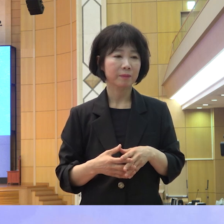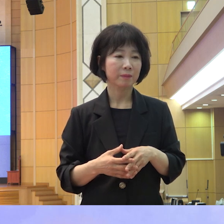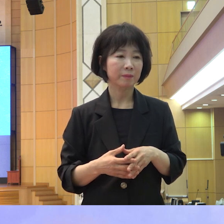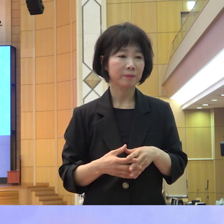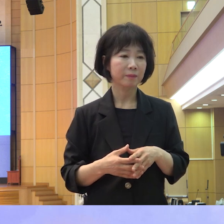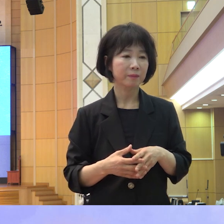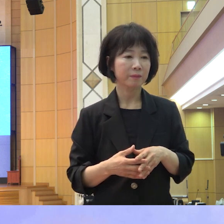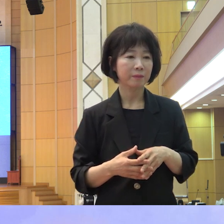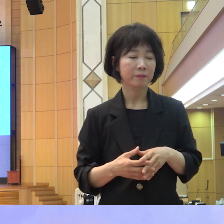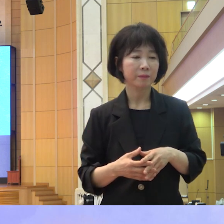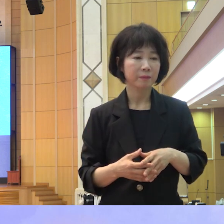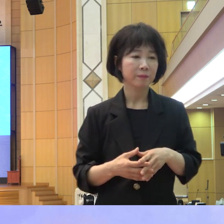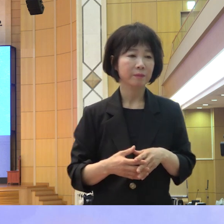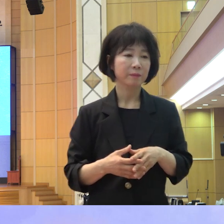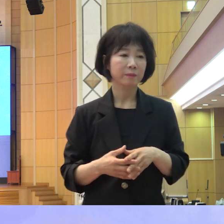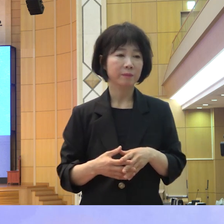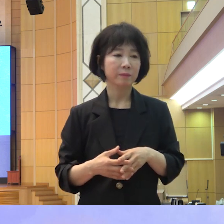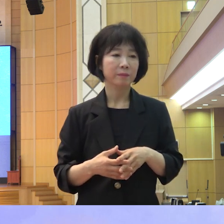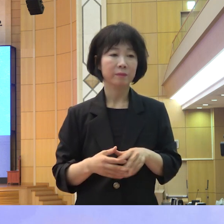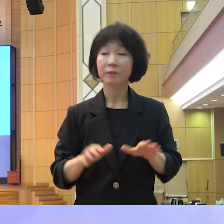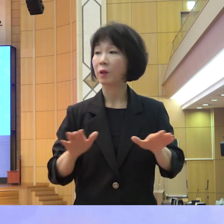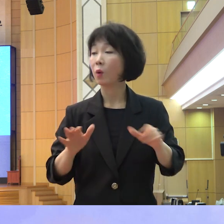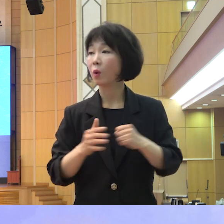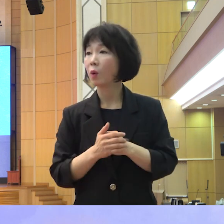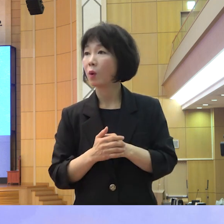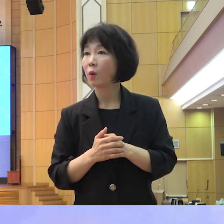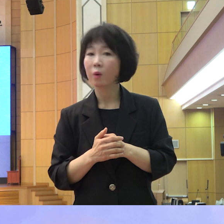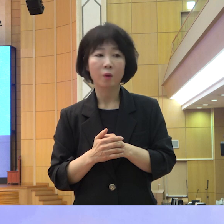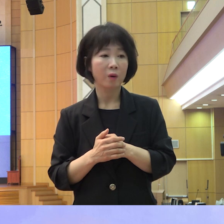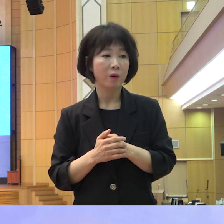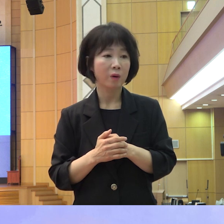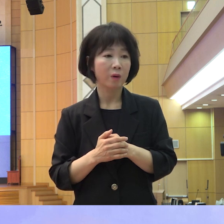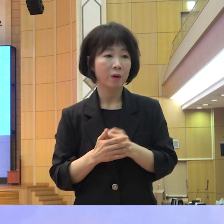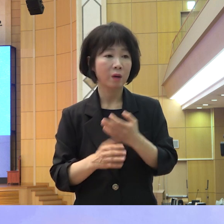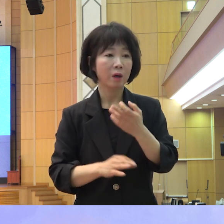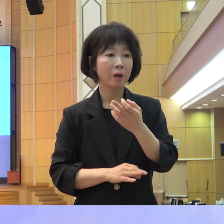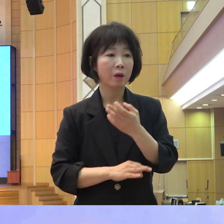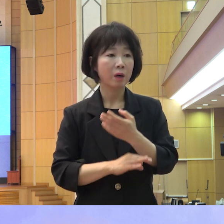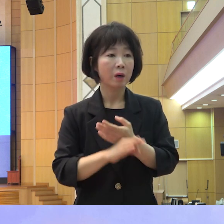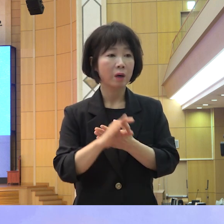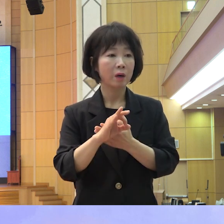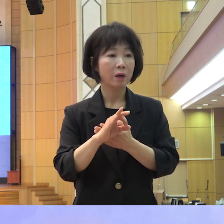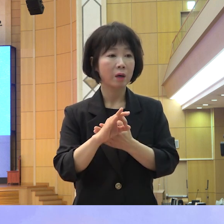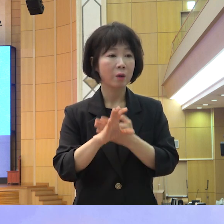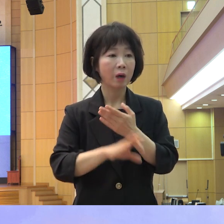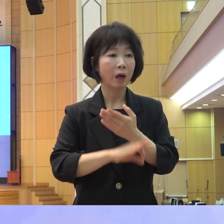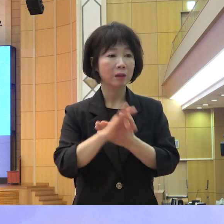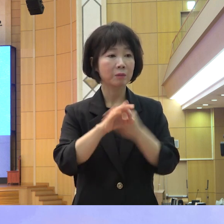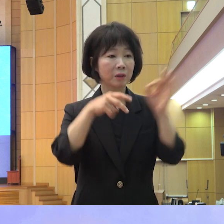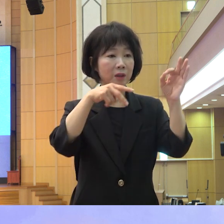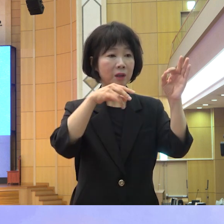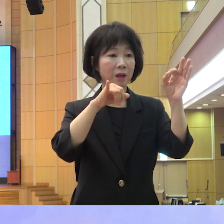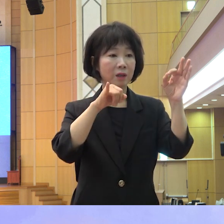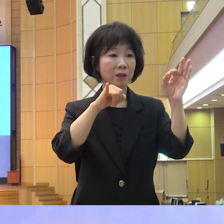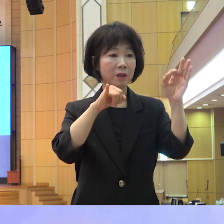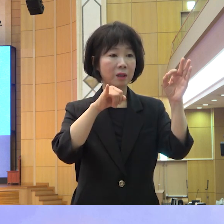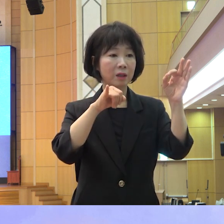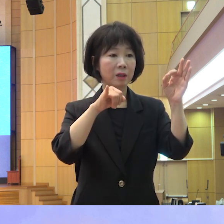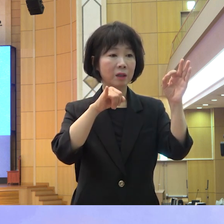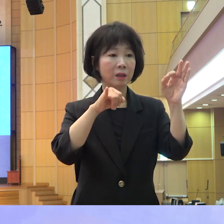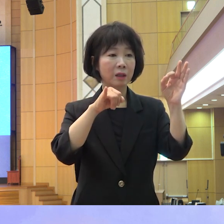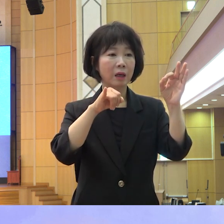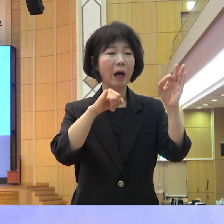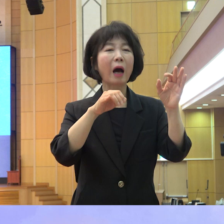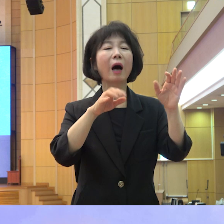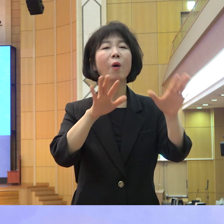게 이 오늘 10시부터 오후 4시까지 이 도봉구청과 레미안